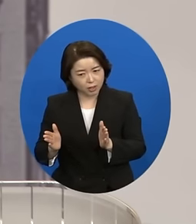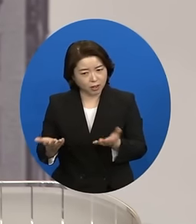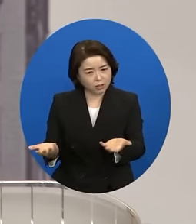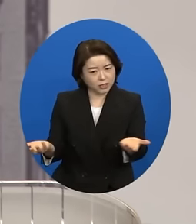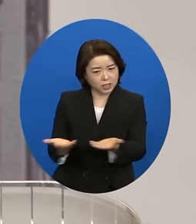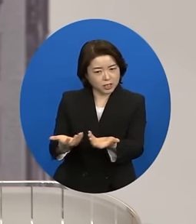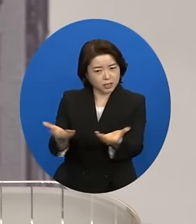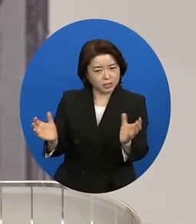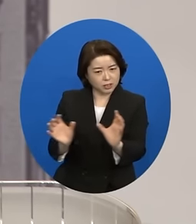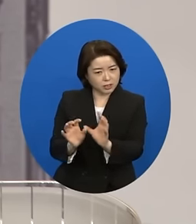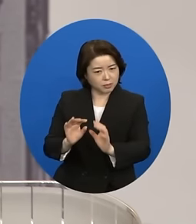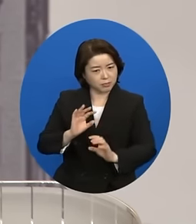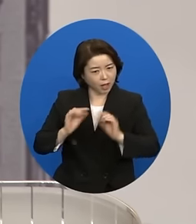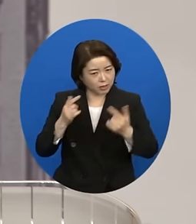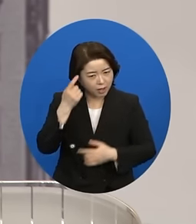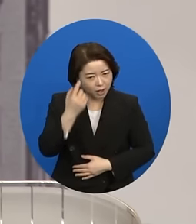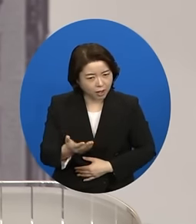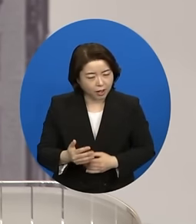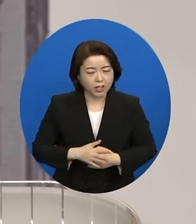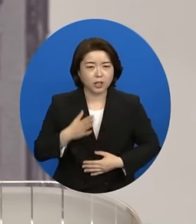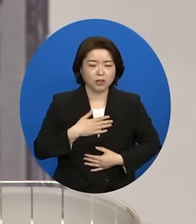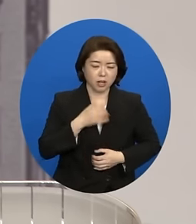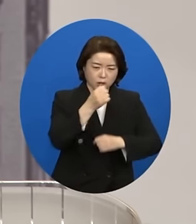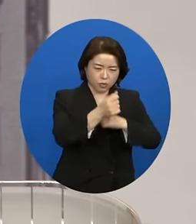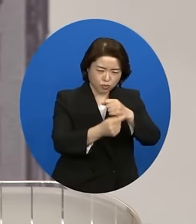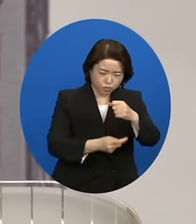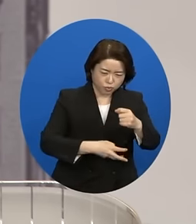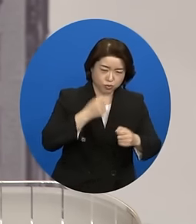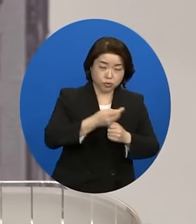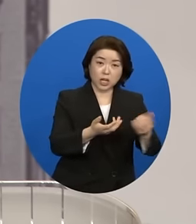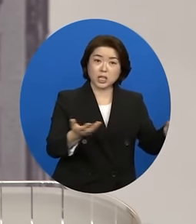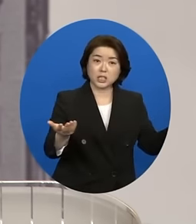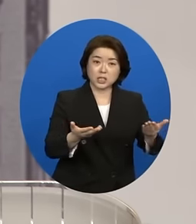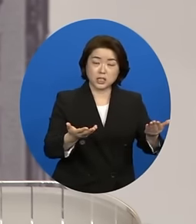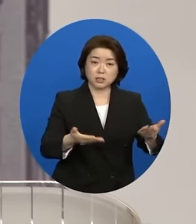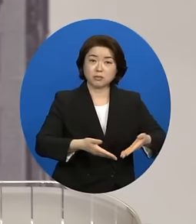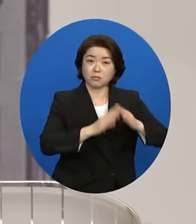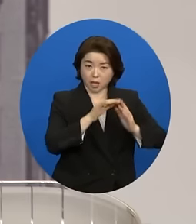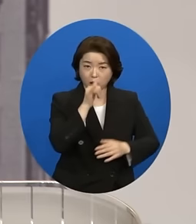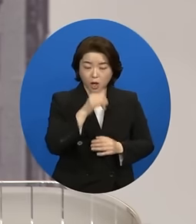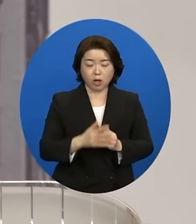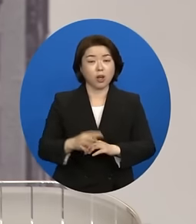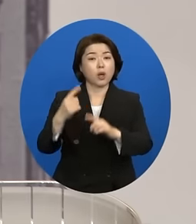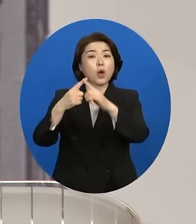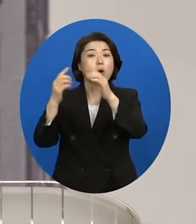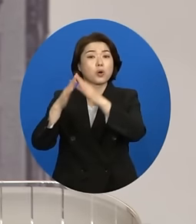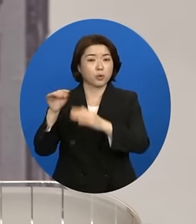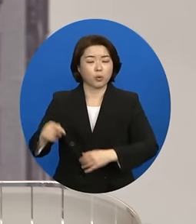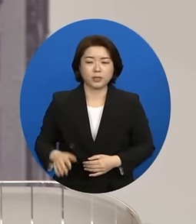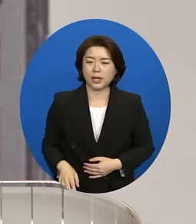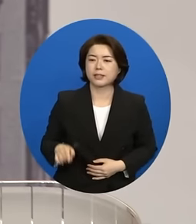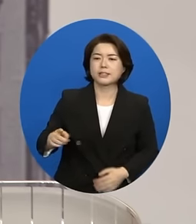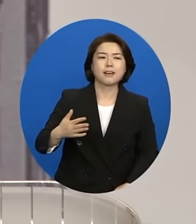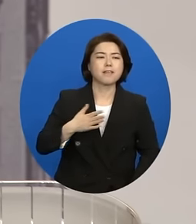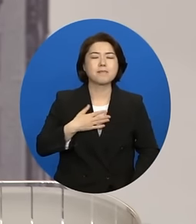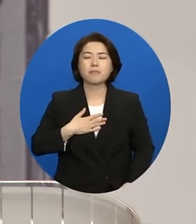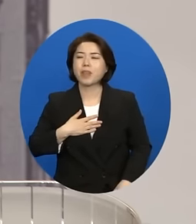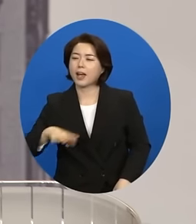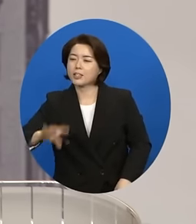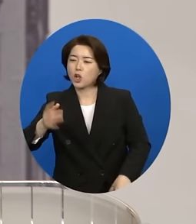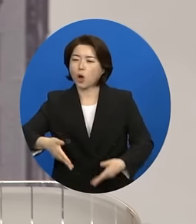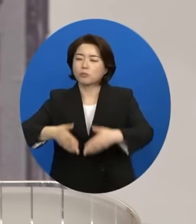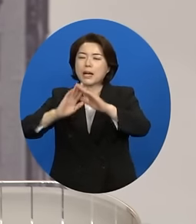아닌가, 이거 내가 수년간 일궈낸 사역 아닌가. 교회조차도요, 이거 내가 창립한